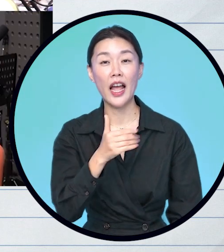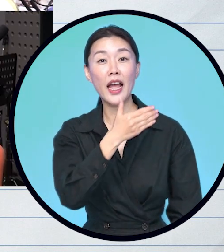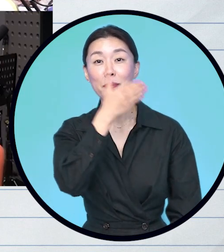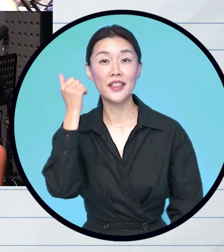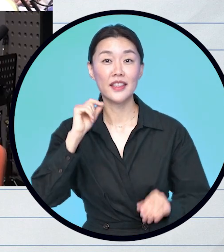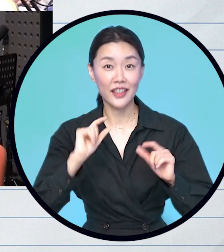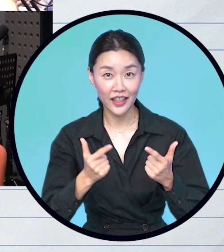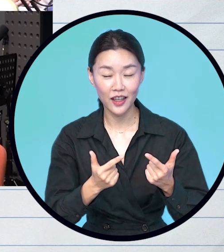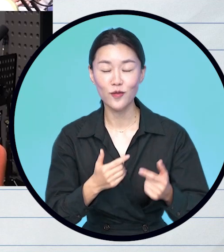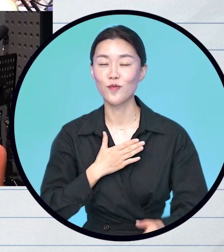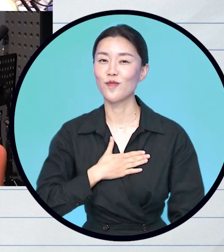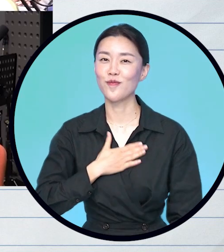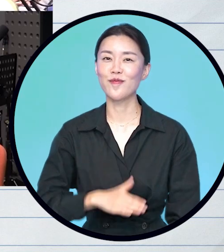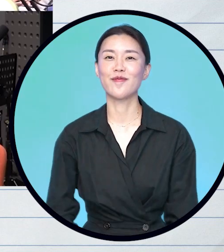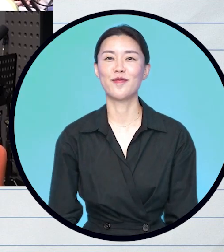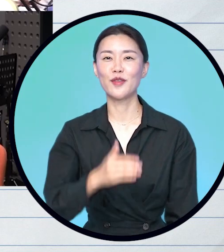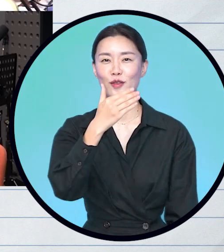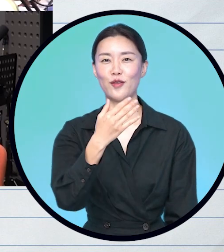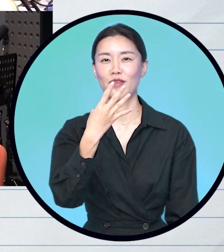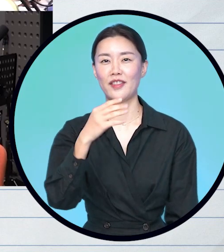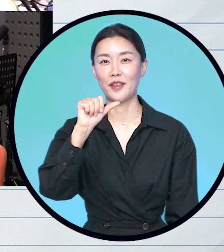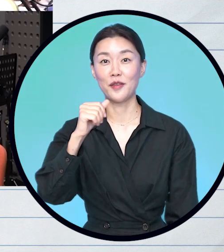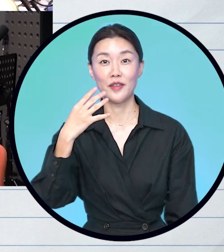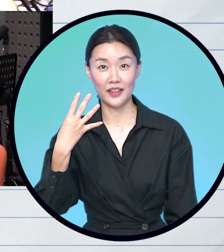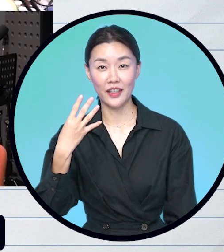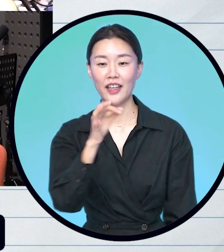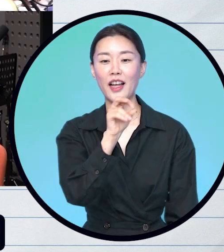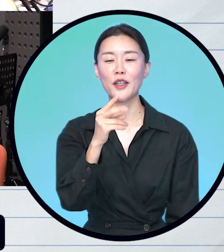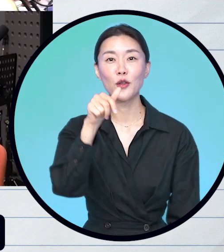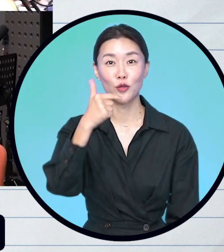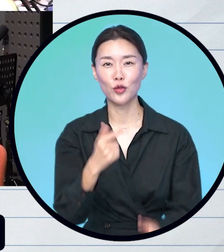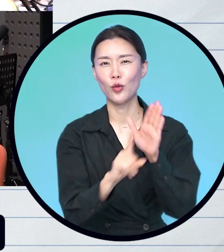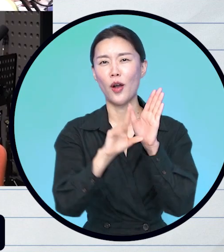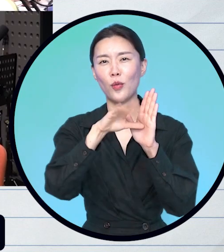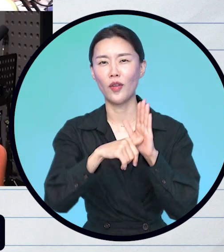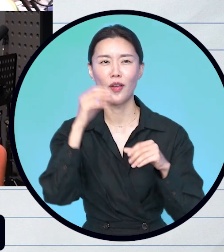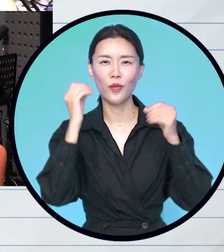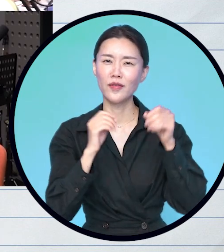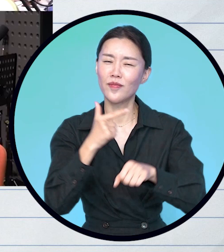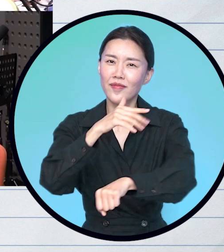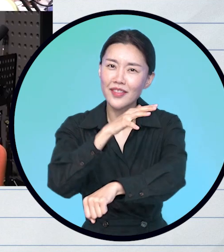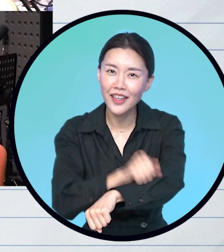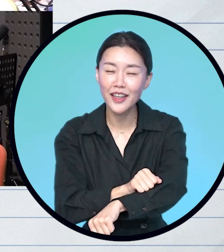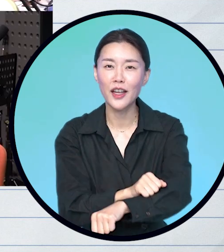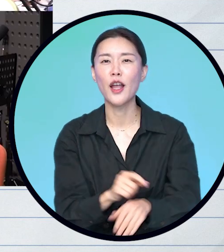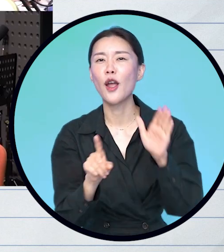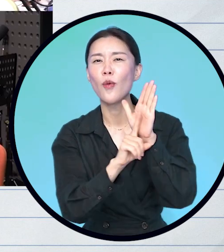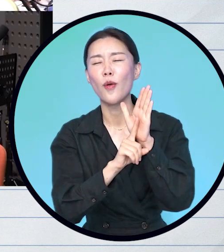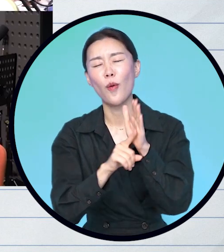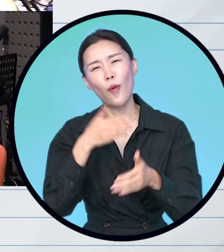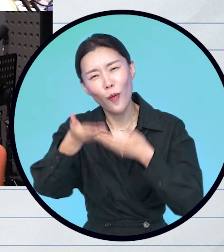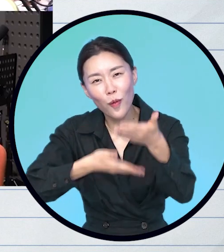아니다. 9453님이 연준이 광고 나갈 때마다 너무 기깔나게 연기 잘하는 거 아닌가요? 우리 연준이 광고